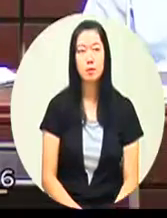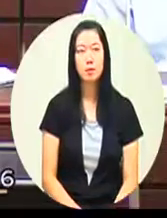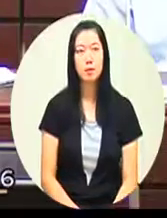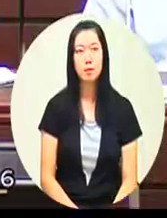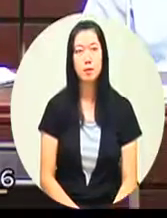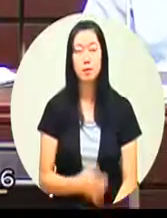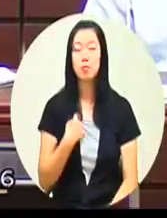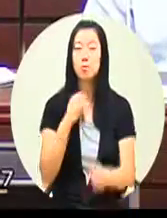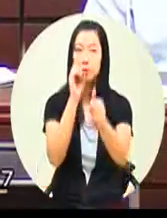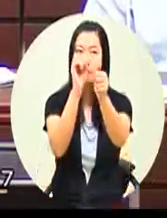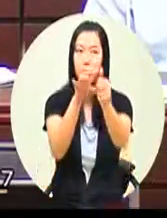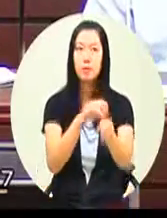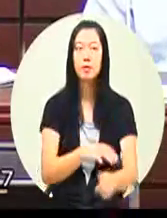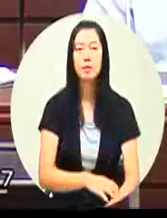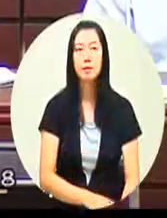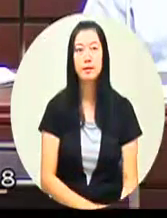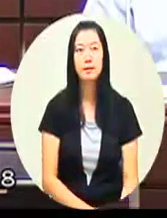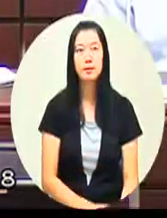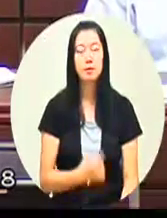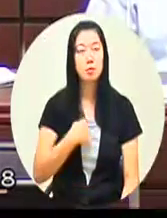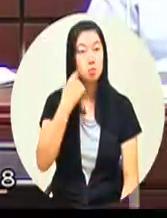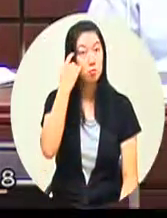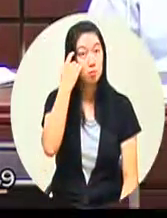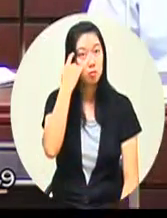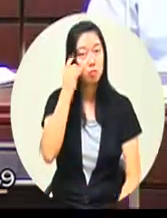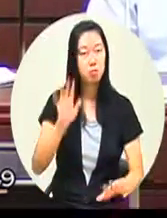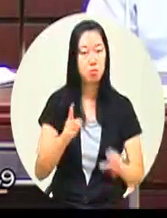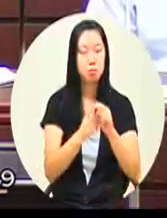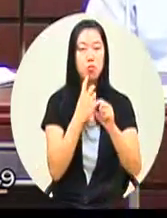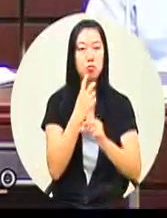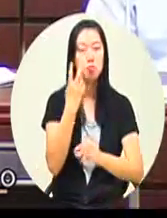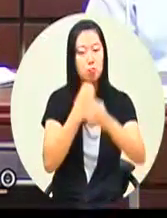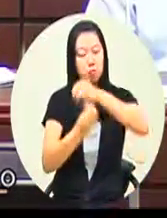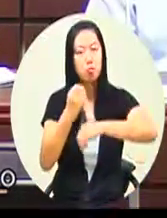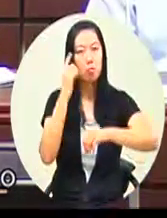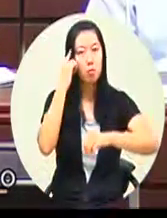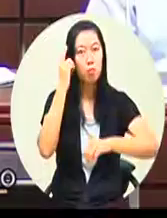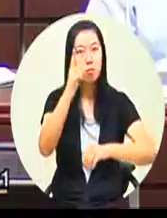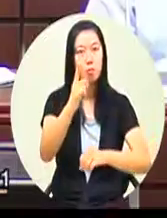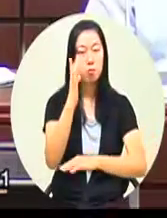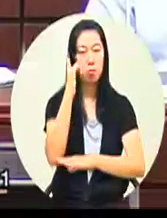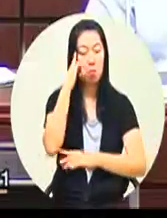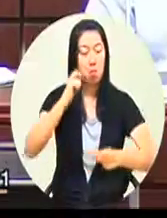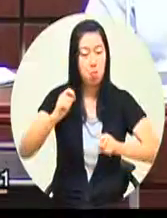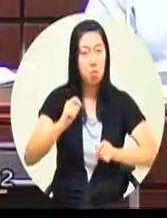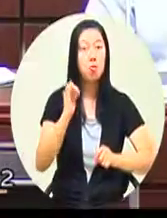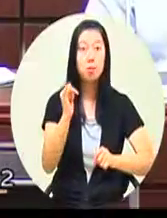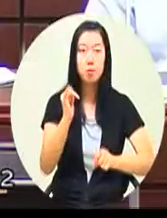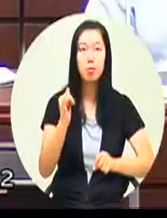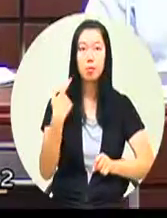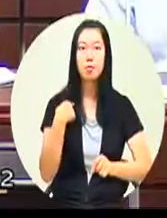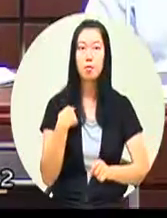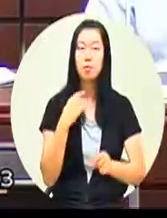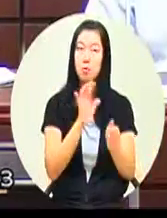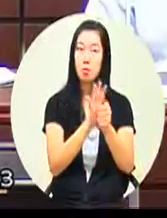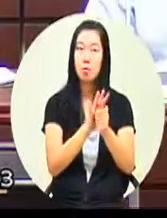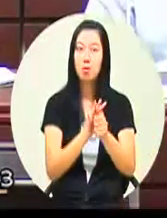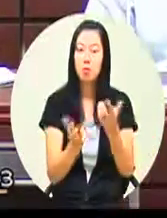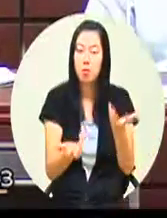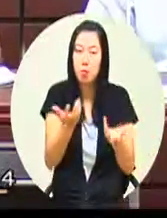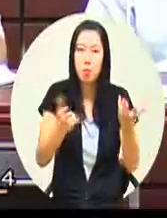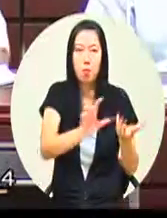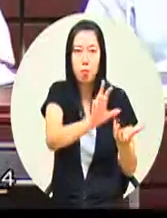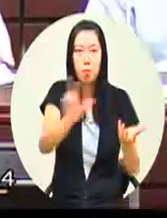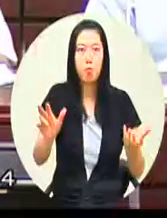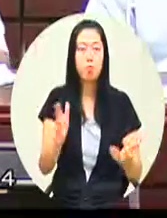跟吴议员报告哈，我觉得最近中央调整一个政策很不错，就是讲加强温室的钢